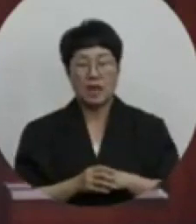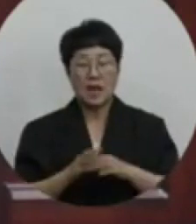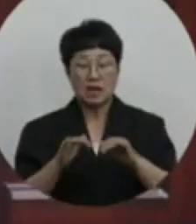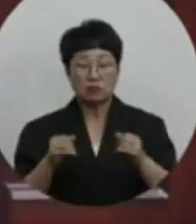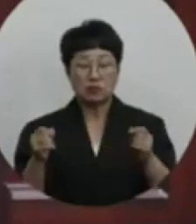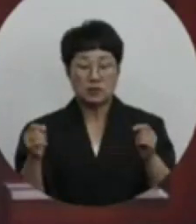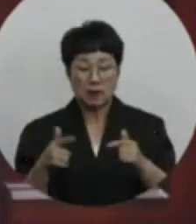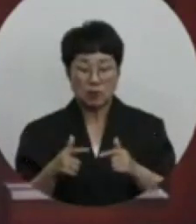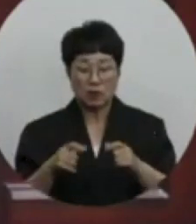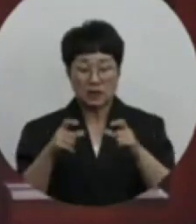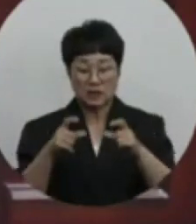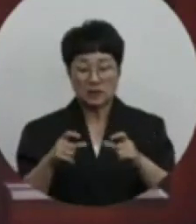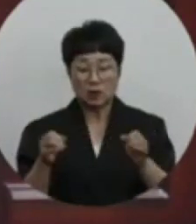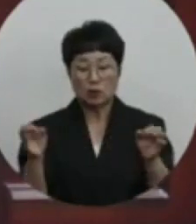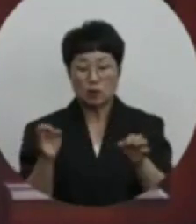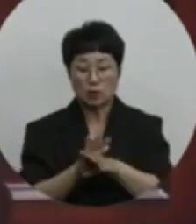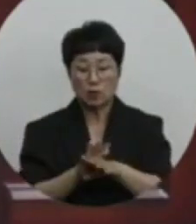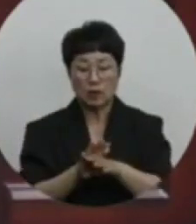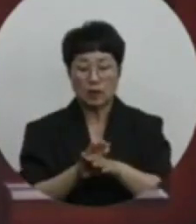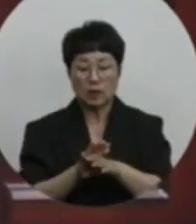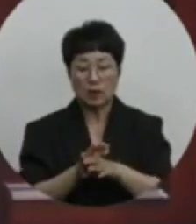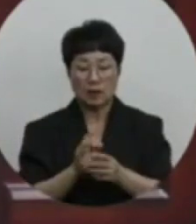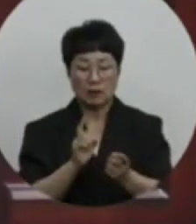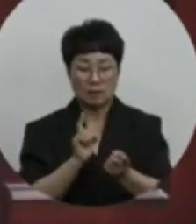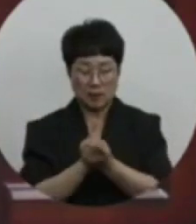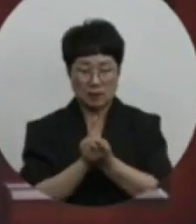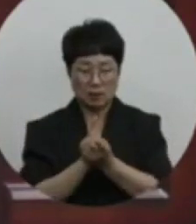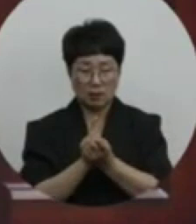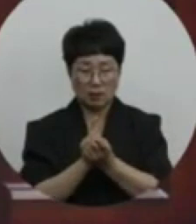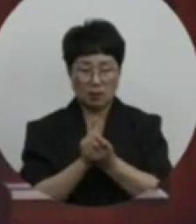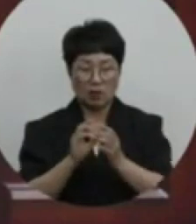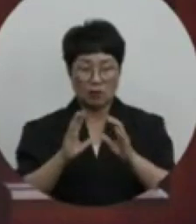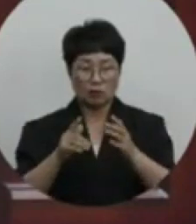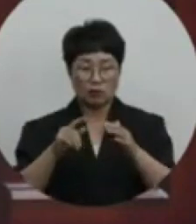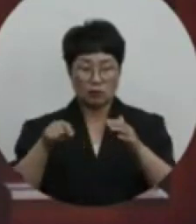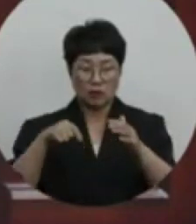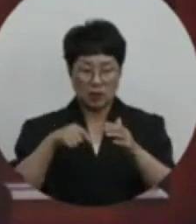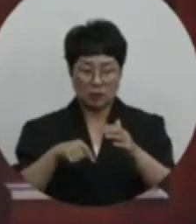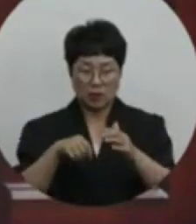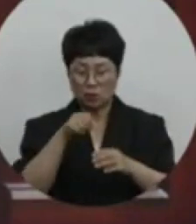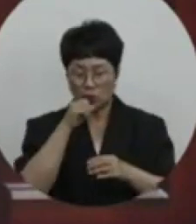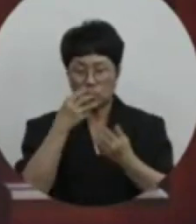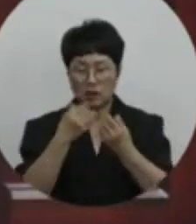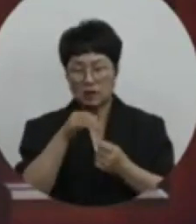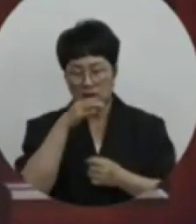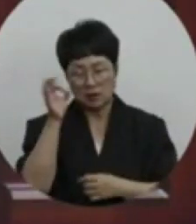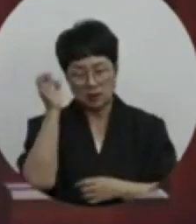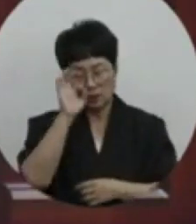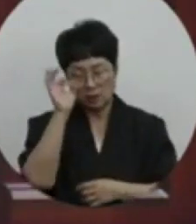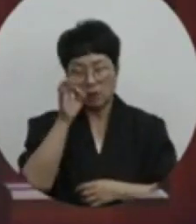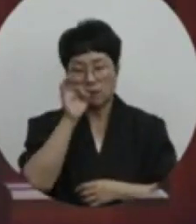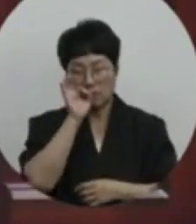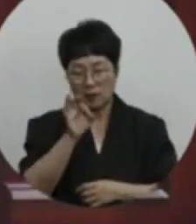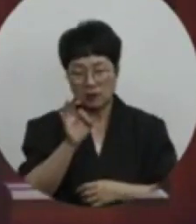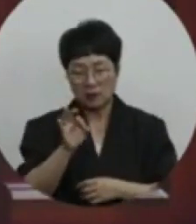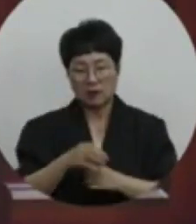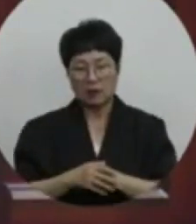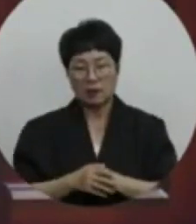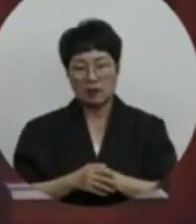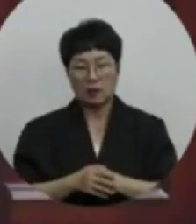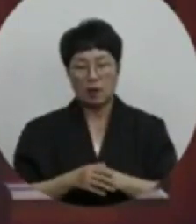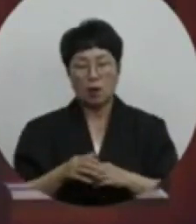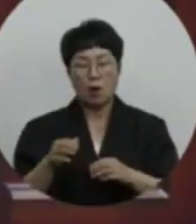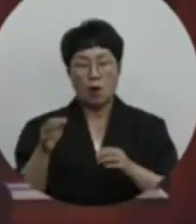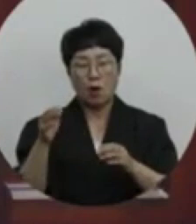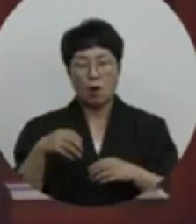감소와 지역 소멸에 대응하는 국내외의 좋은 사례가 있어서 살펴보았습니다. 공주시에서는